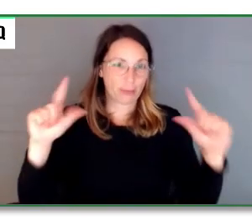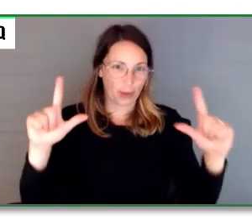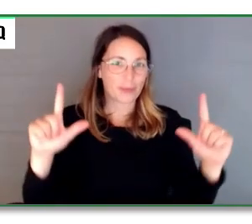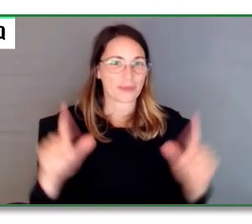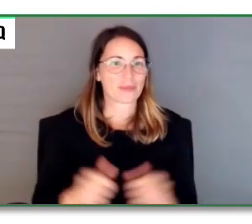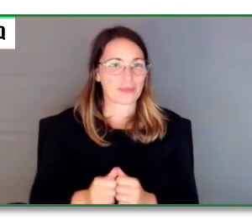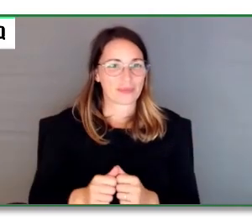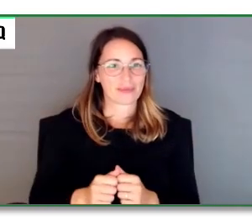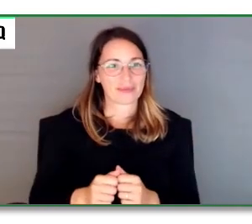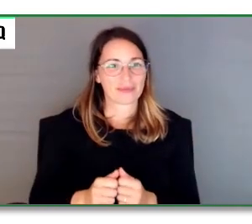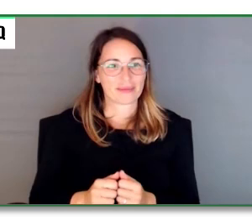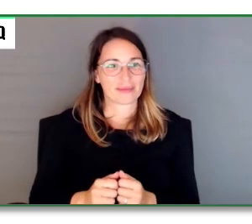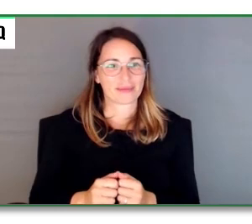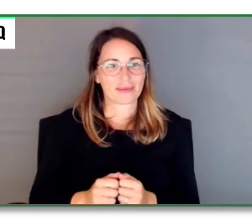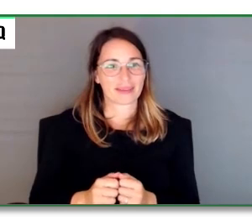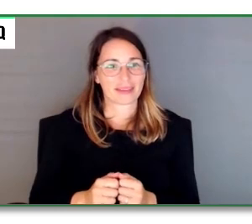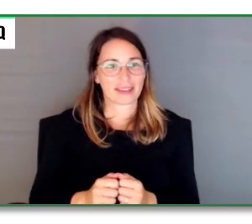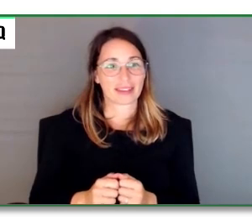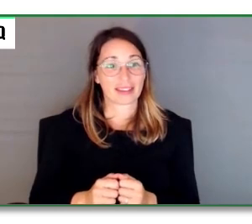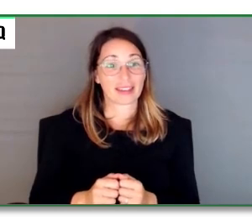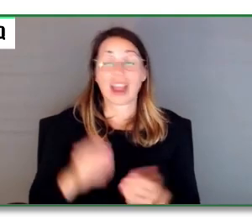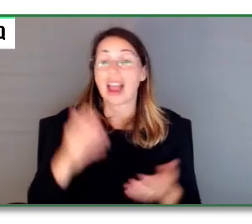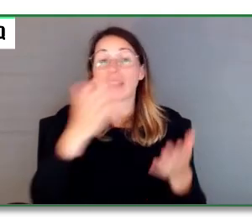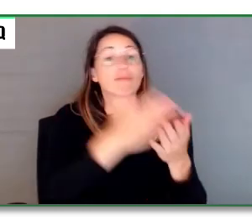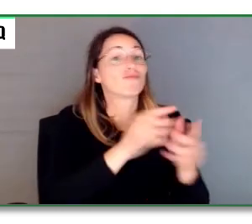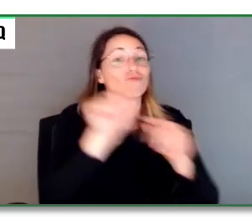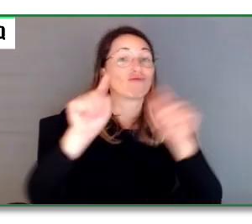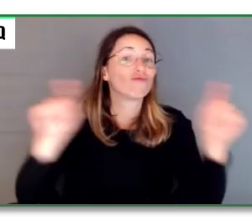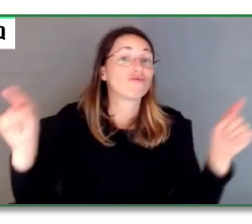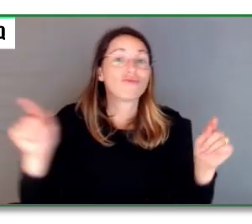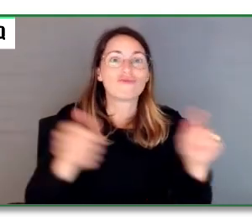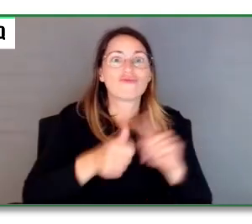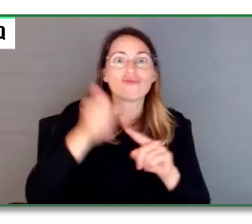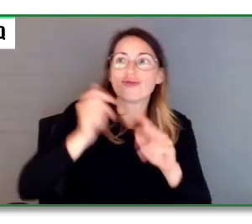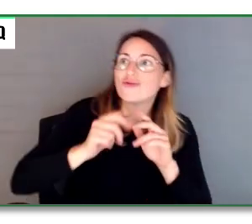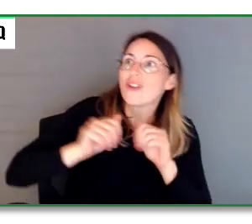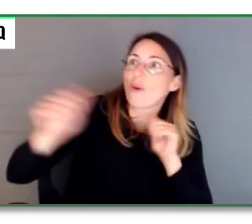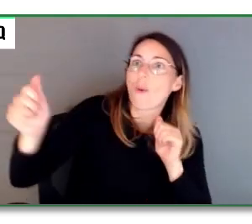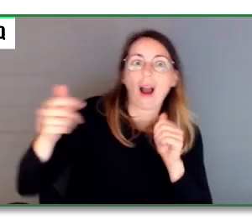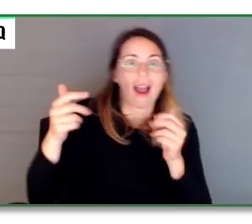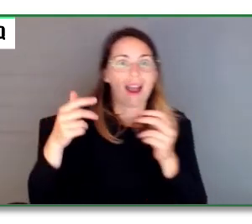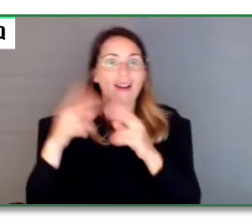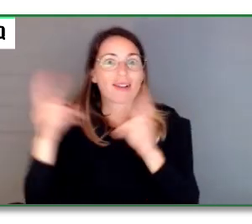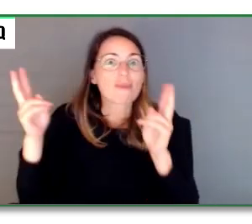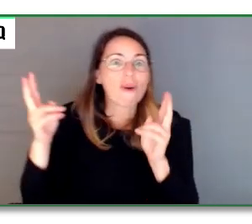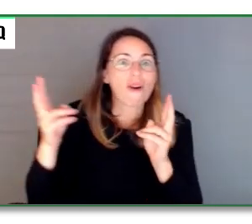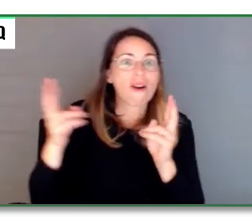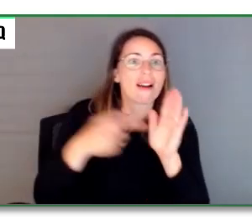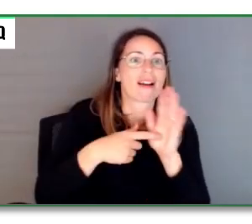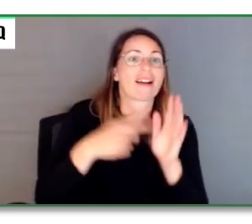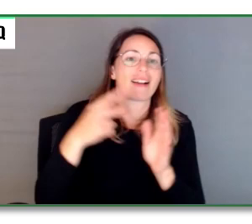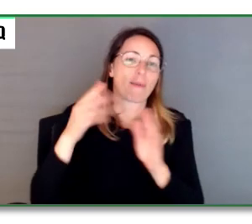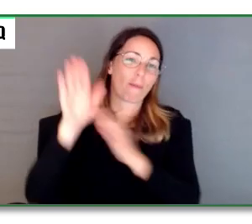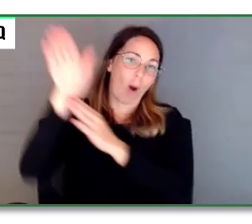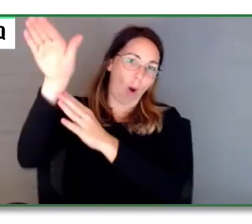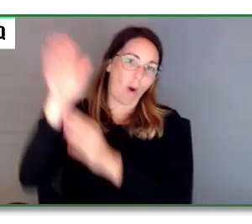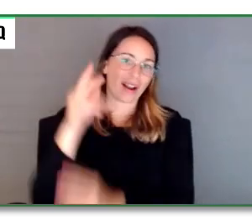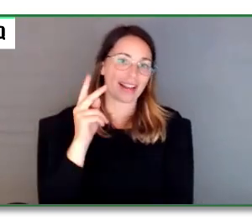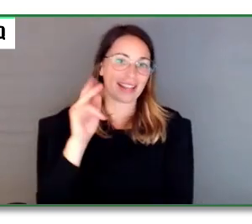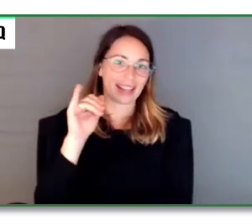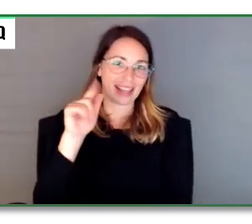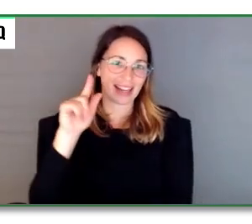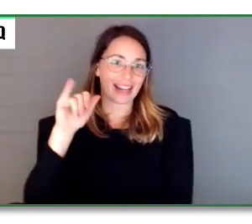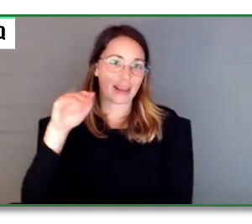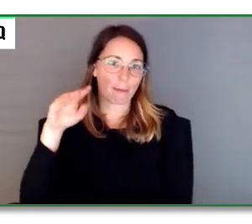Parmi les destinations les plus exotiques et les plus difficiles, citons le mont Kilimanjaro. Et c'est arrivé